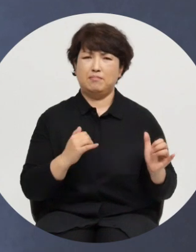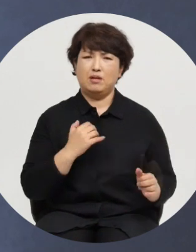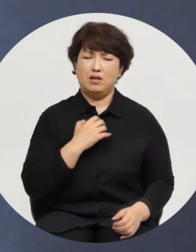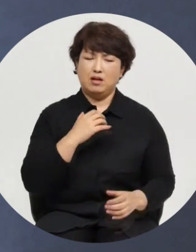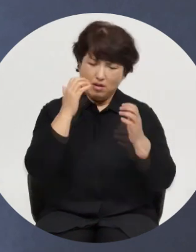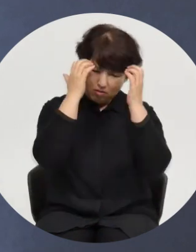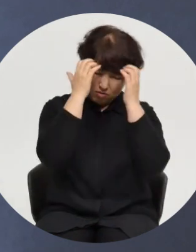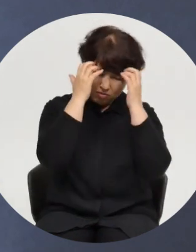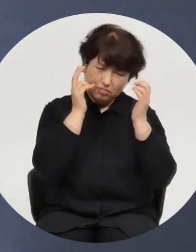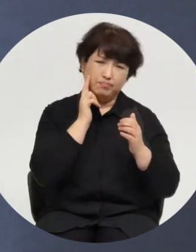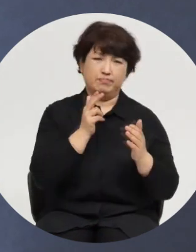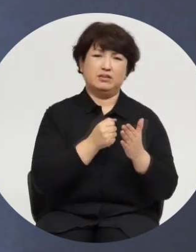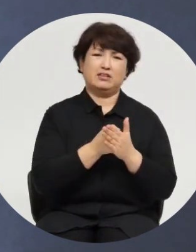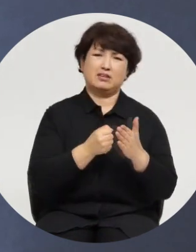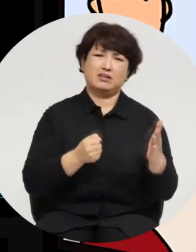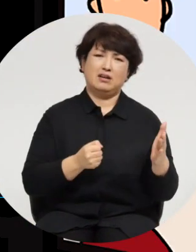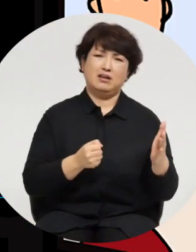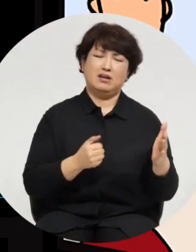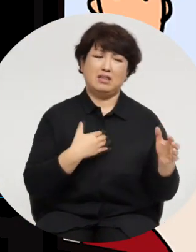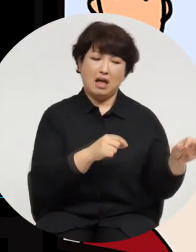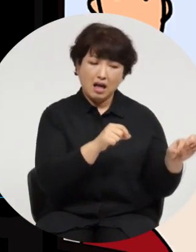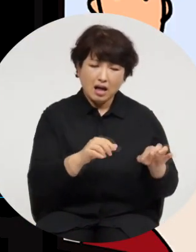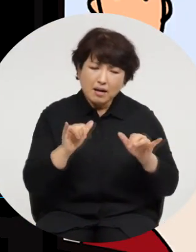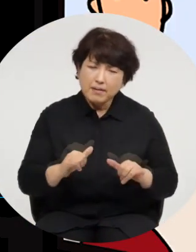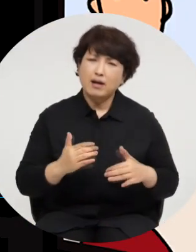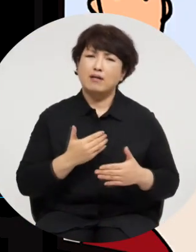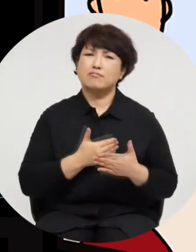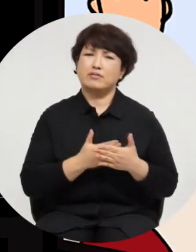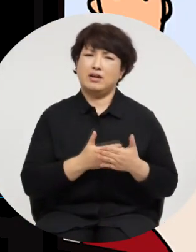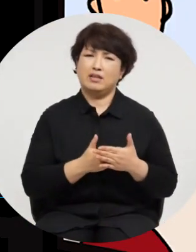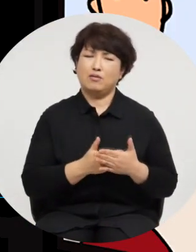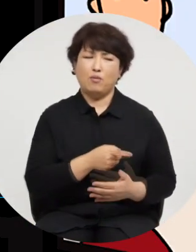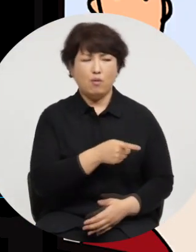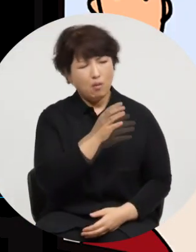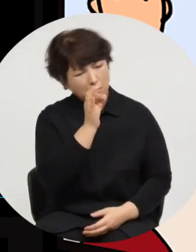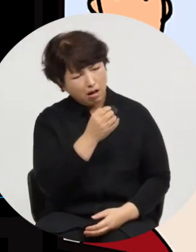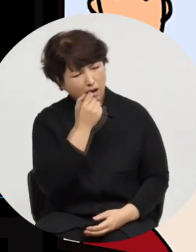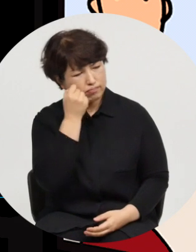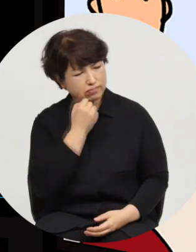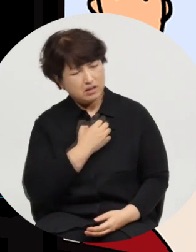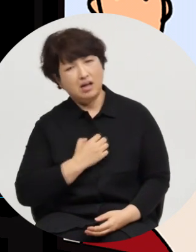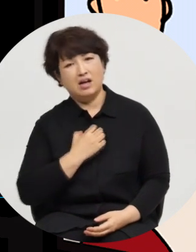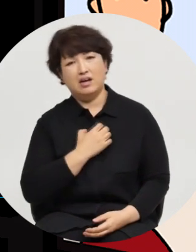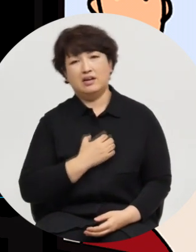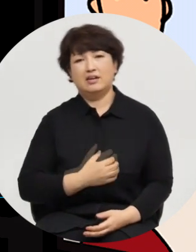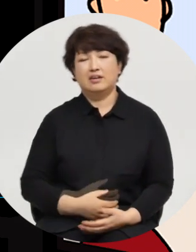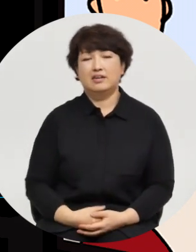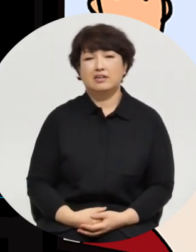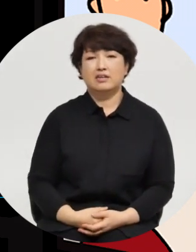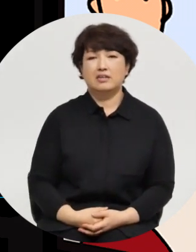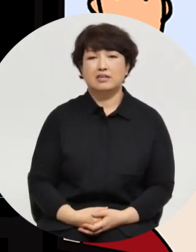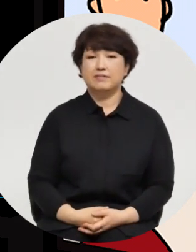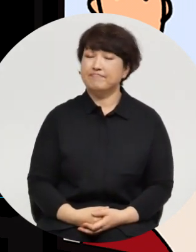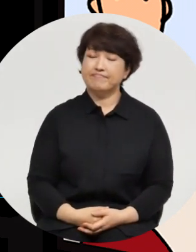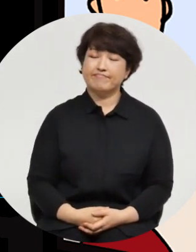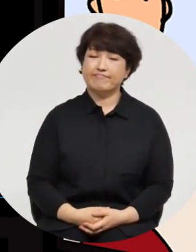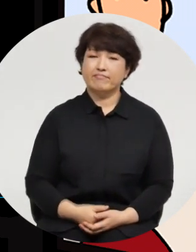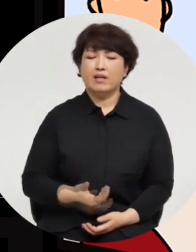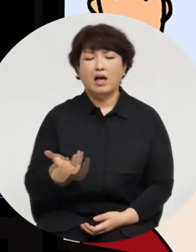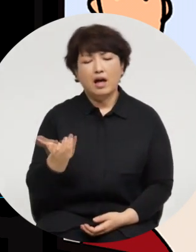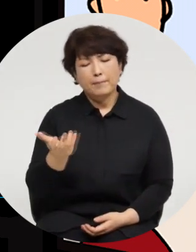야미 같은거 사람의 커플 썰어 보니까 그게 이제 좀 털어 안쓰럽고 좀 안 됐고 바로